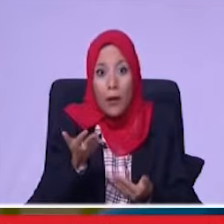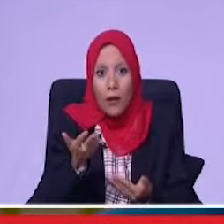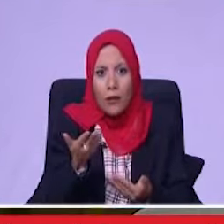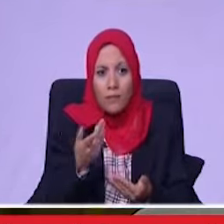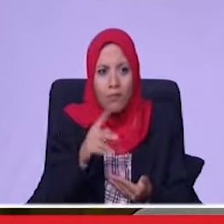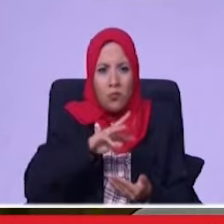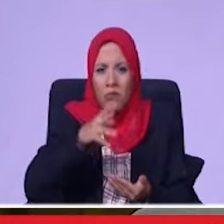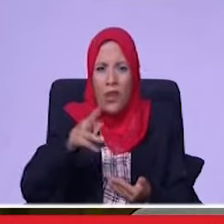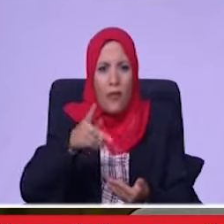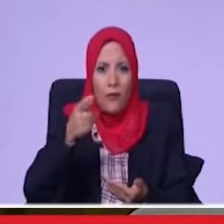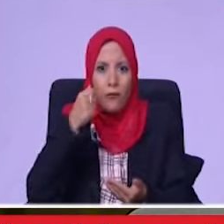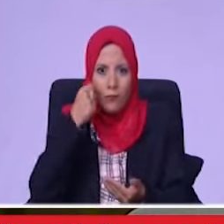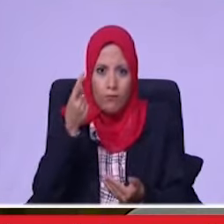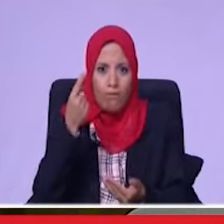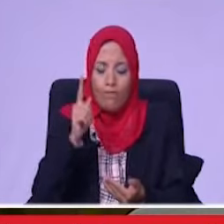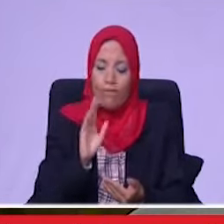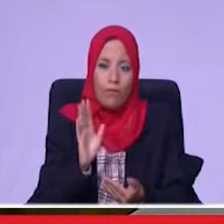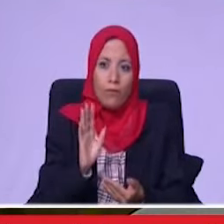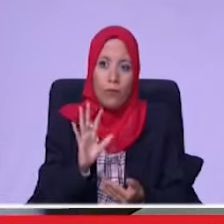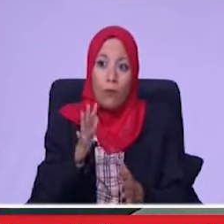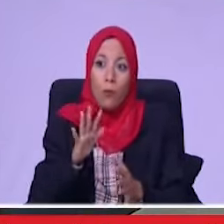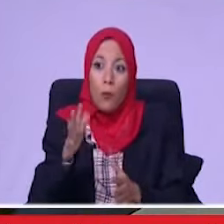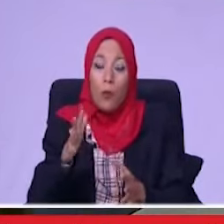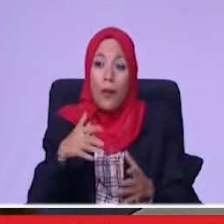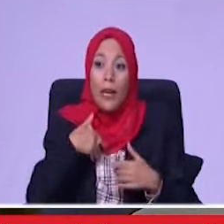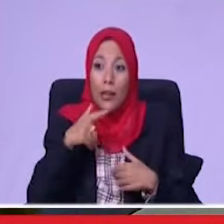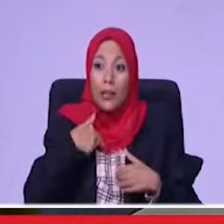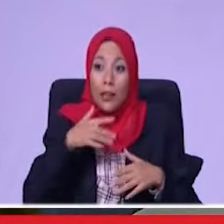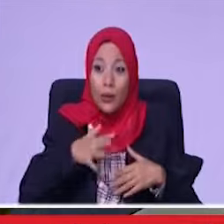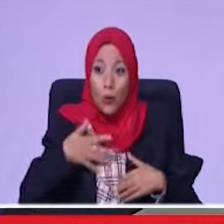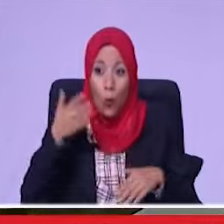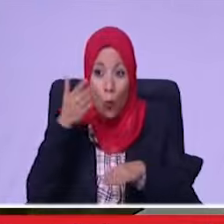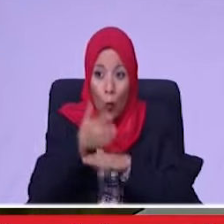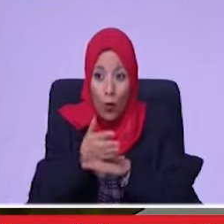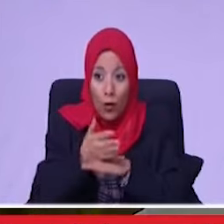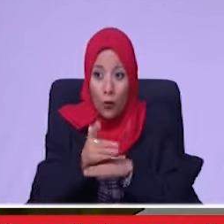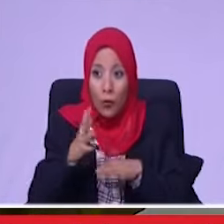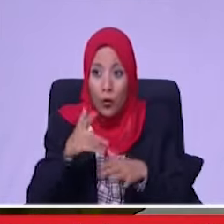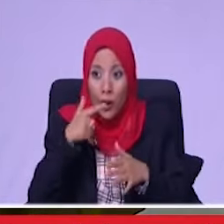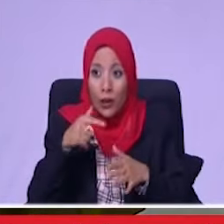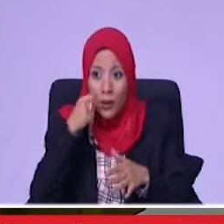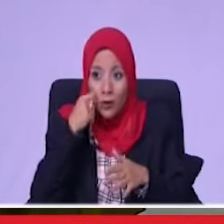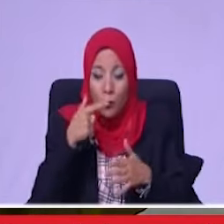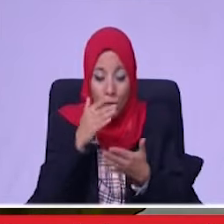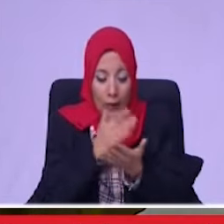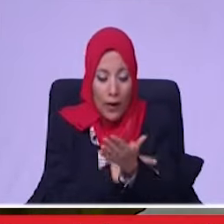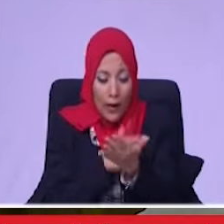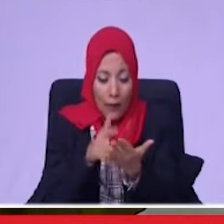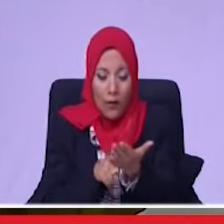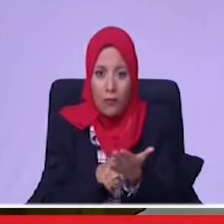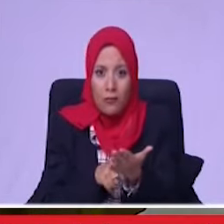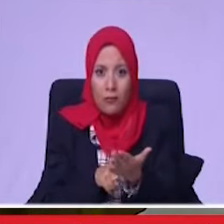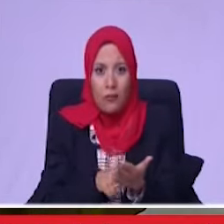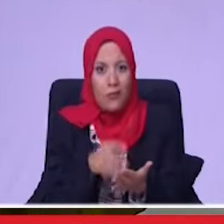استثنائية أنا لم أراها من قبل. ممكن حد يطلع يقول لي يعني يشكك في الحالة، يقول لك